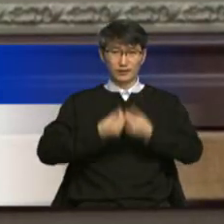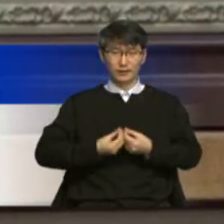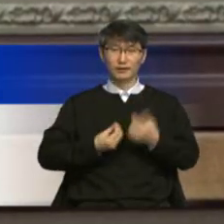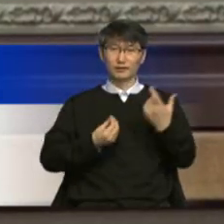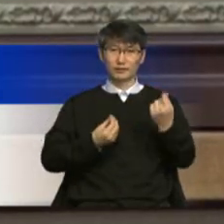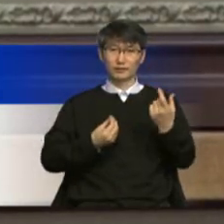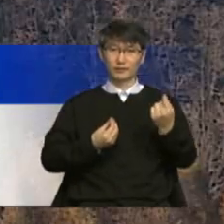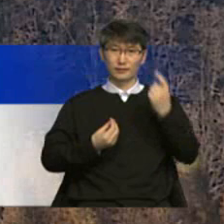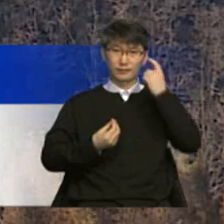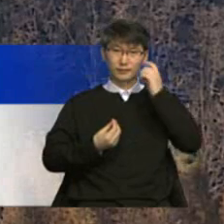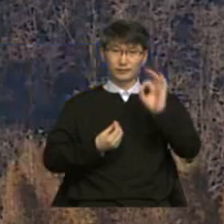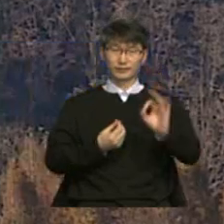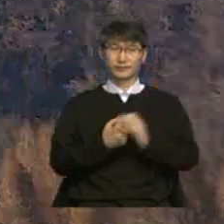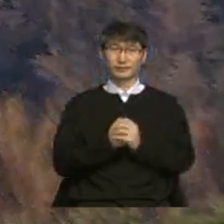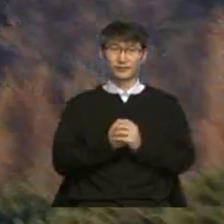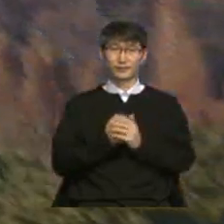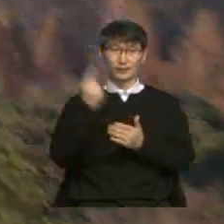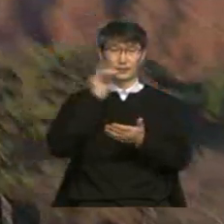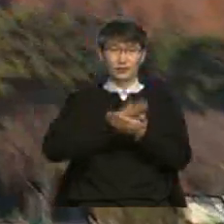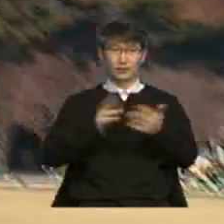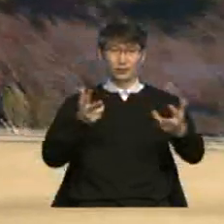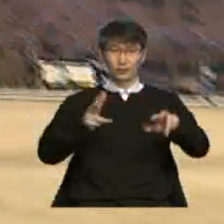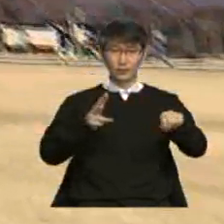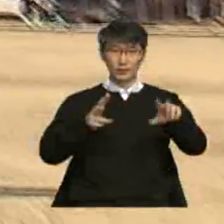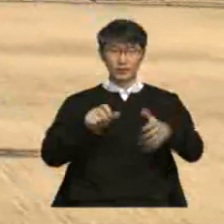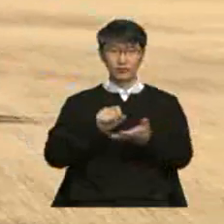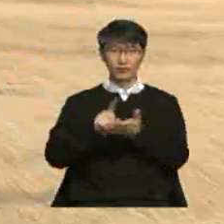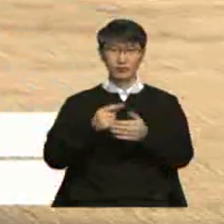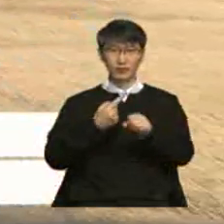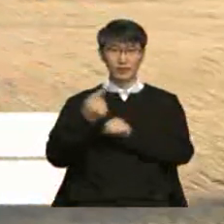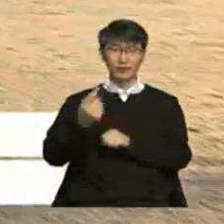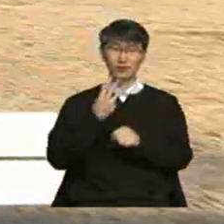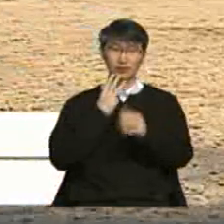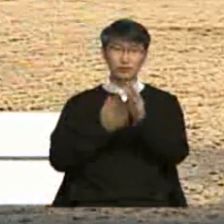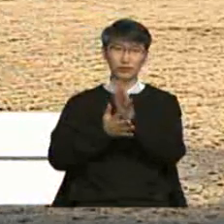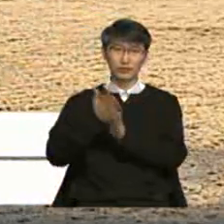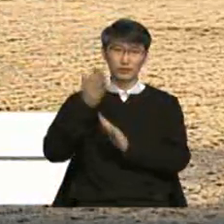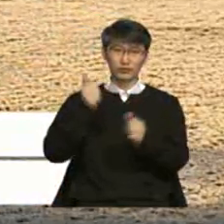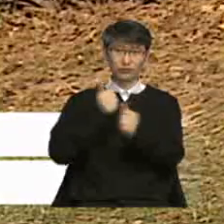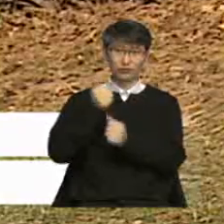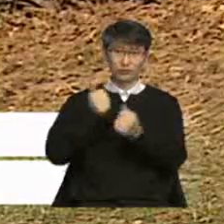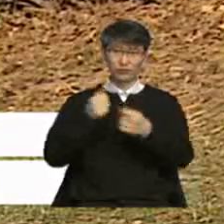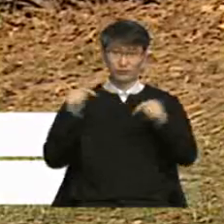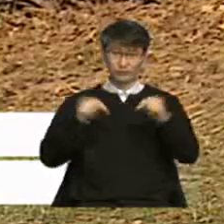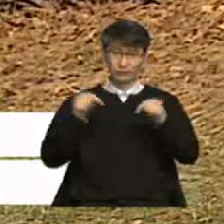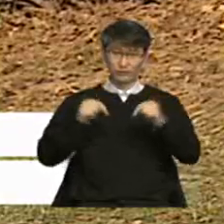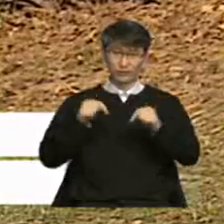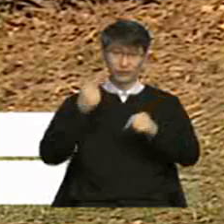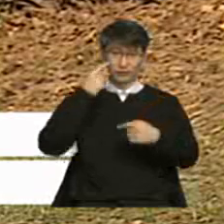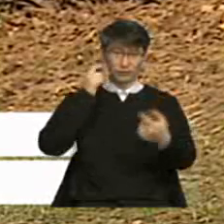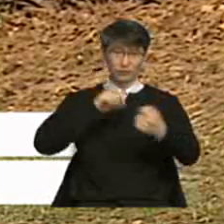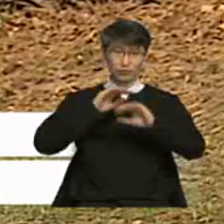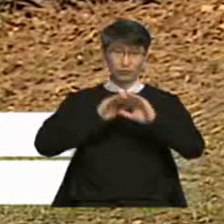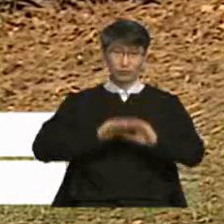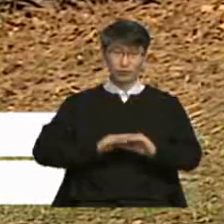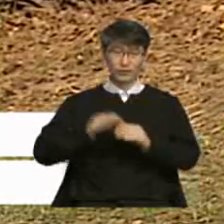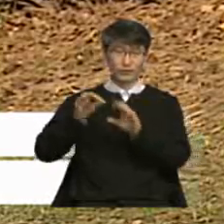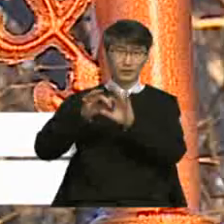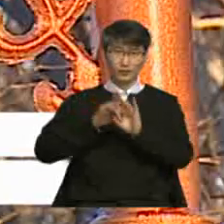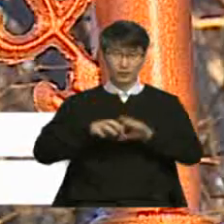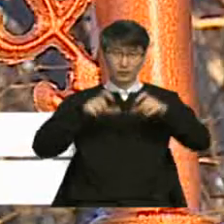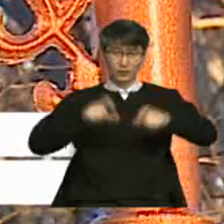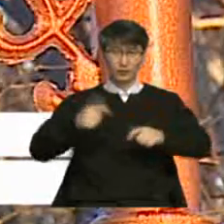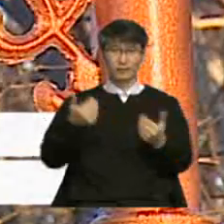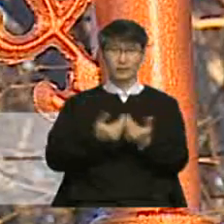사례가 될 것이라고. 한편 평화의 공원의 축구장 조성은 내년 서울시 공원심의위원회 심의를 앞두고 있는 가운데 계속되는